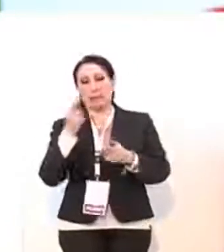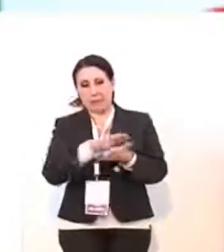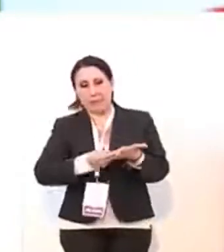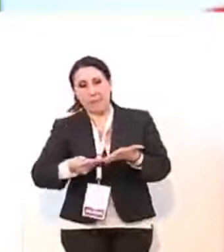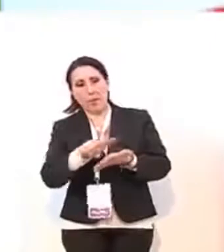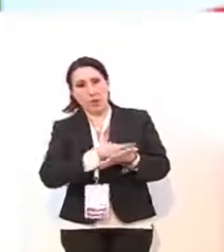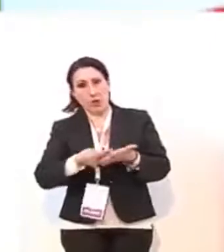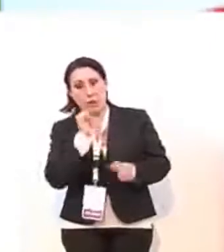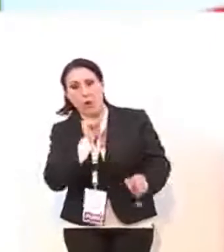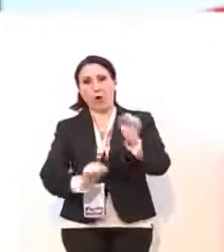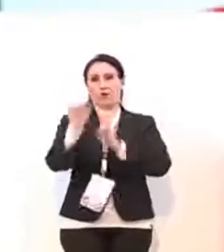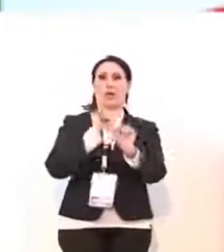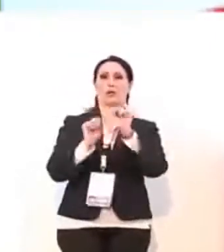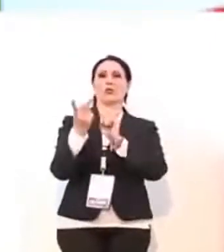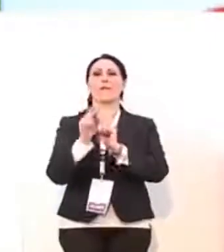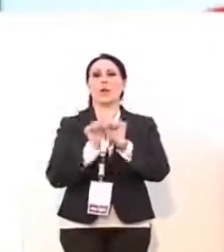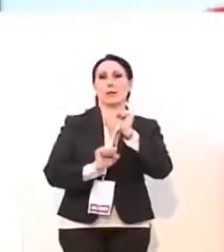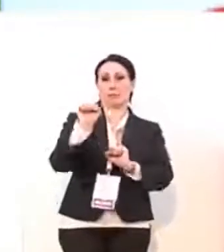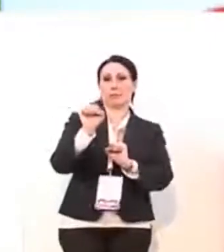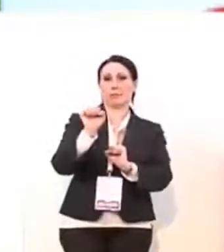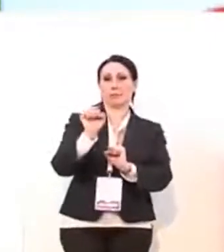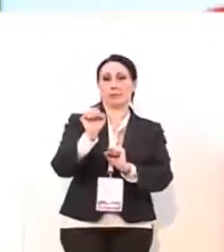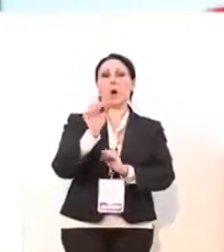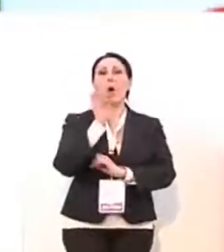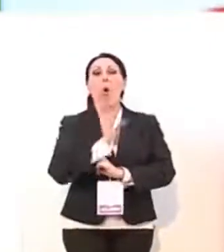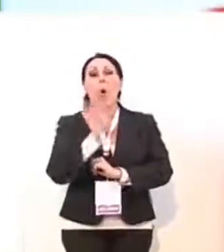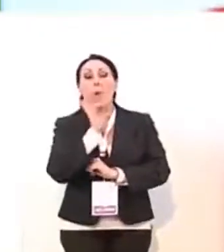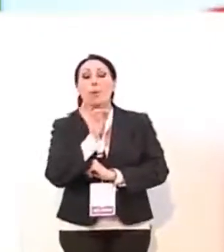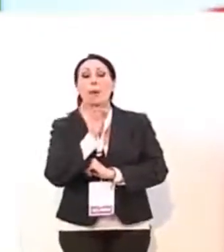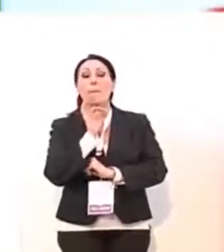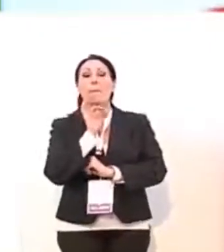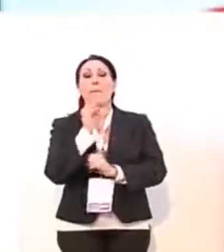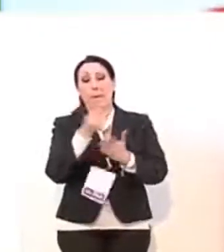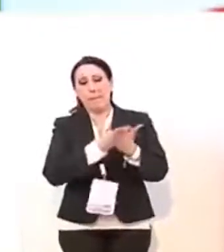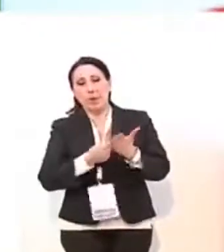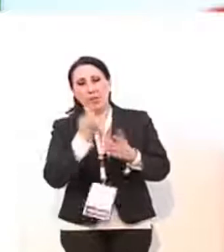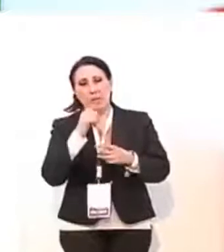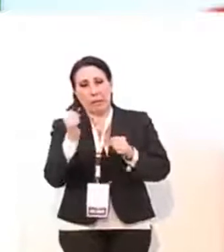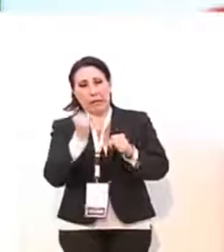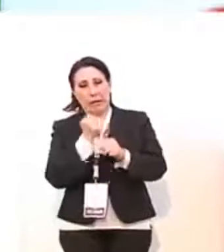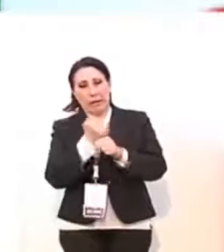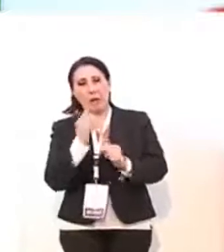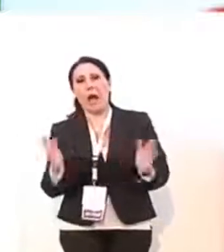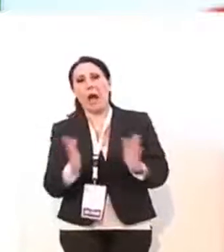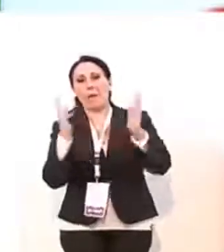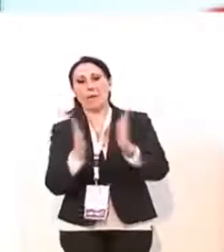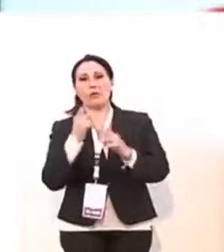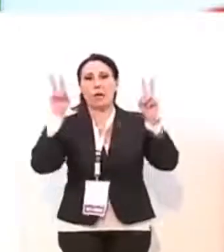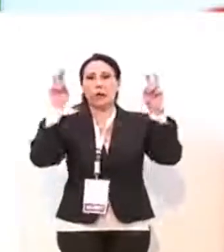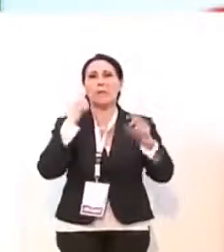di autonomia, quanto è importante alcune politiche del lavoro per affrontare anche i temi dell'autonomia delle